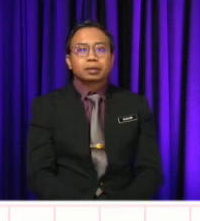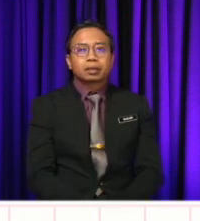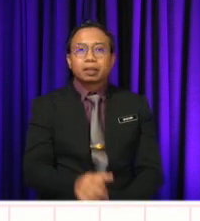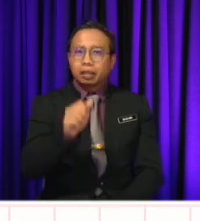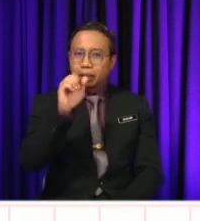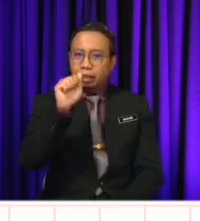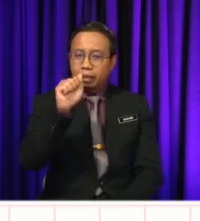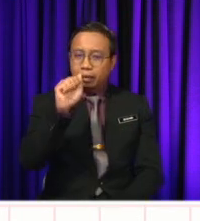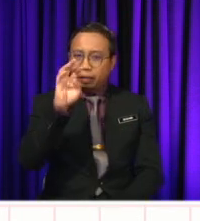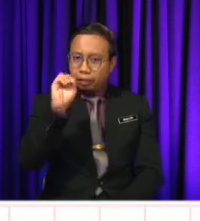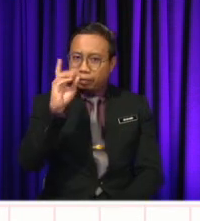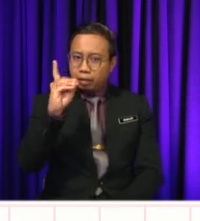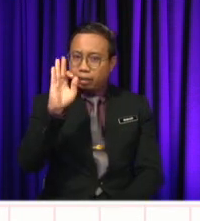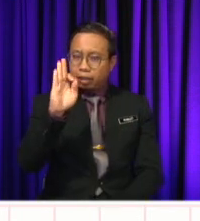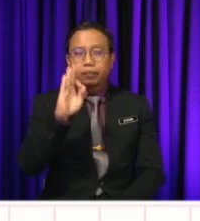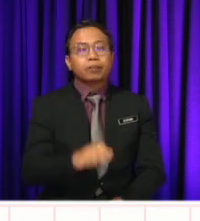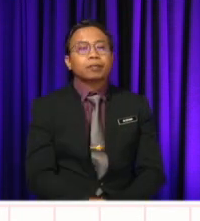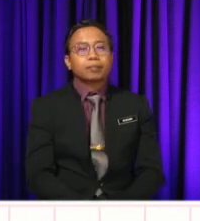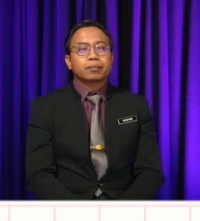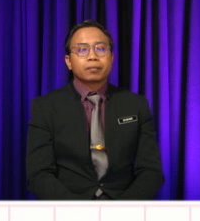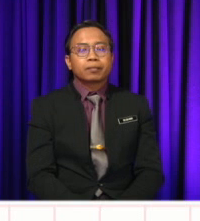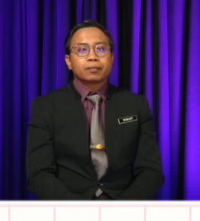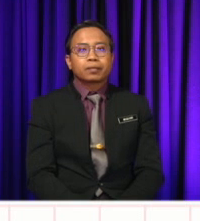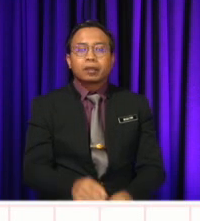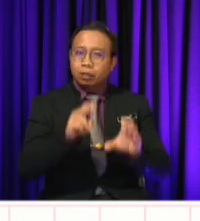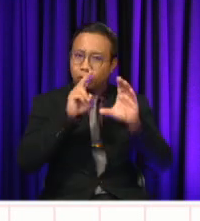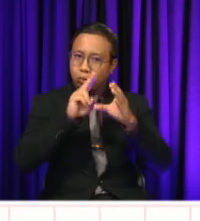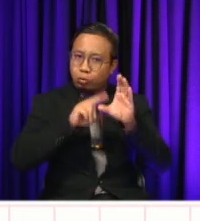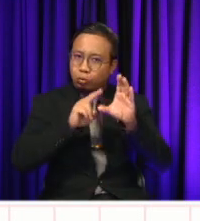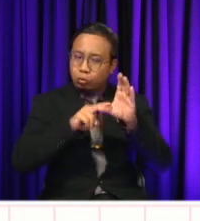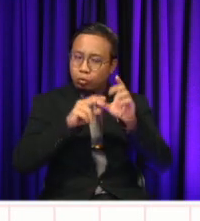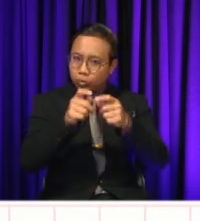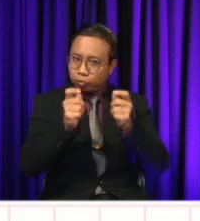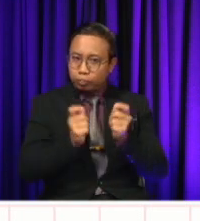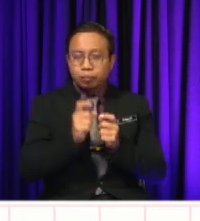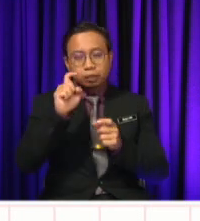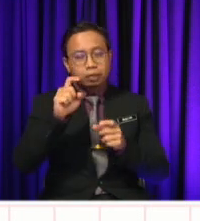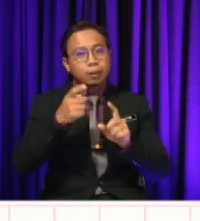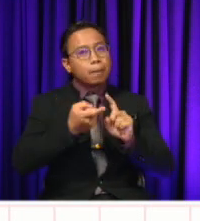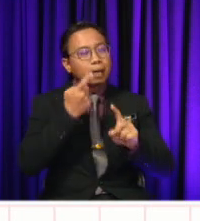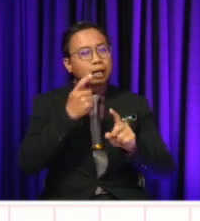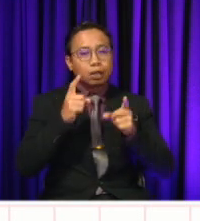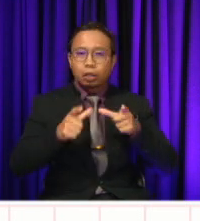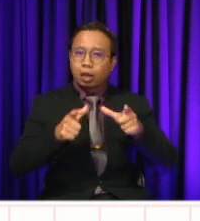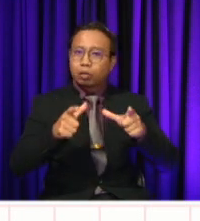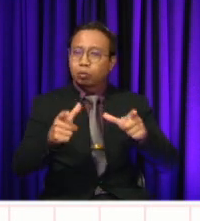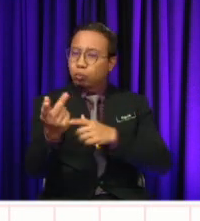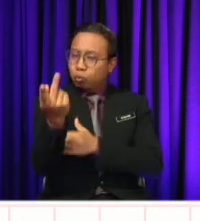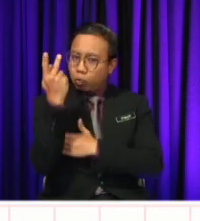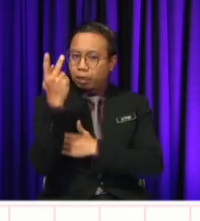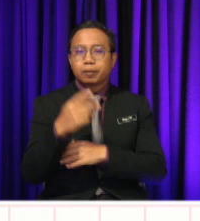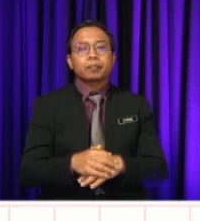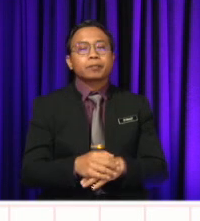ndx Oke komponen eee tempat duduk kita akan pakai kayu padu supaya dia lebih kuat Oke